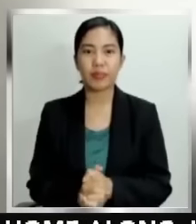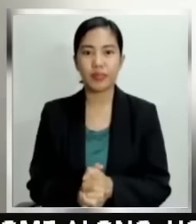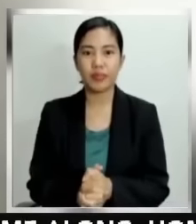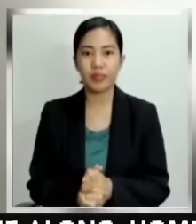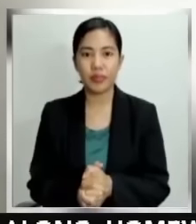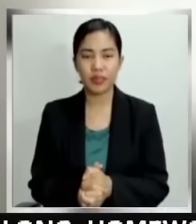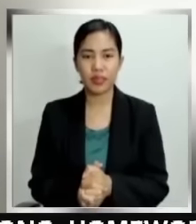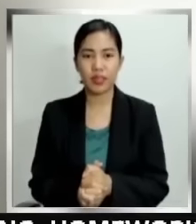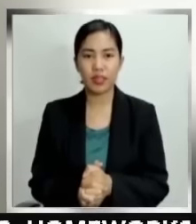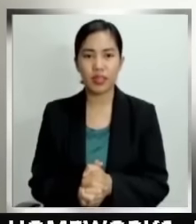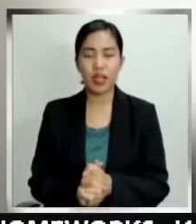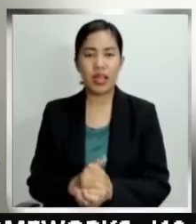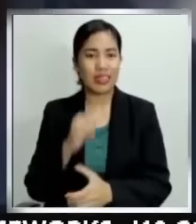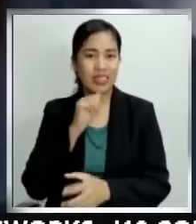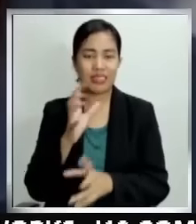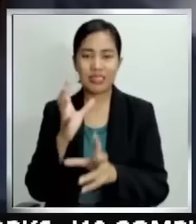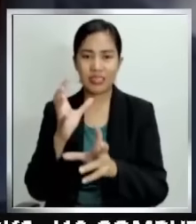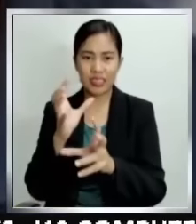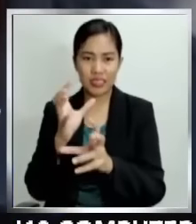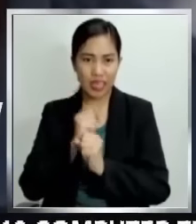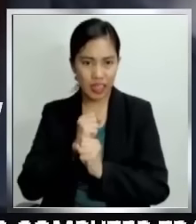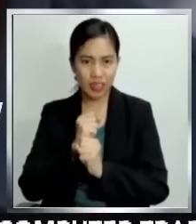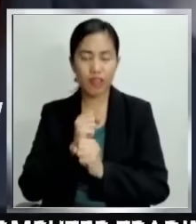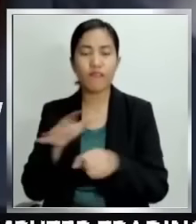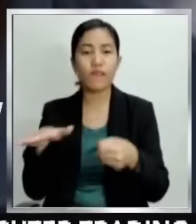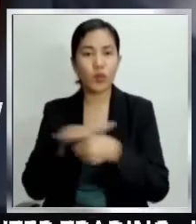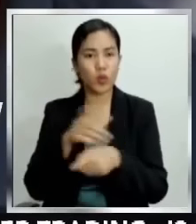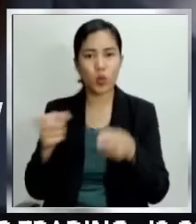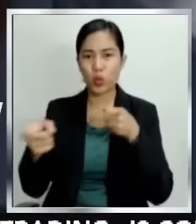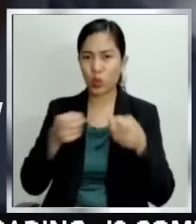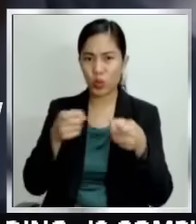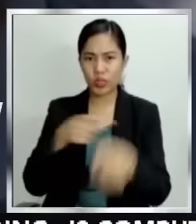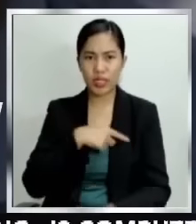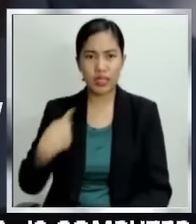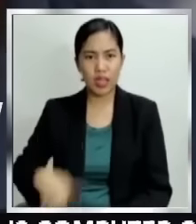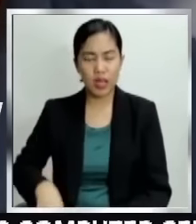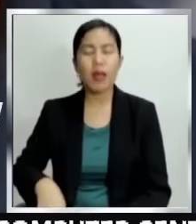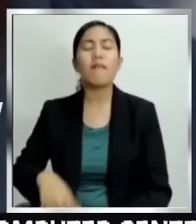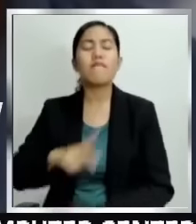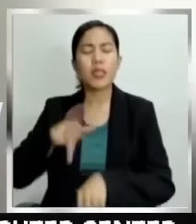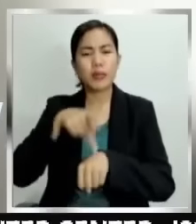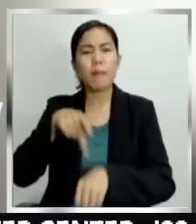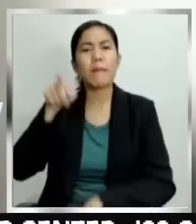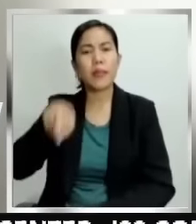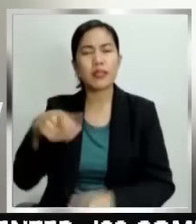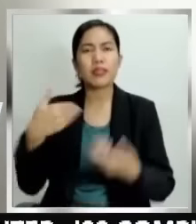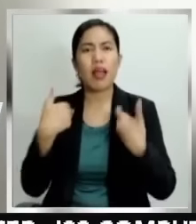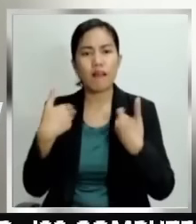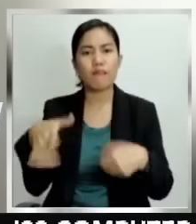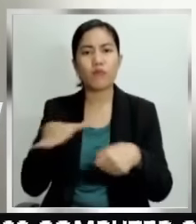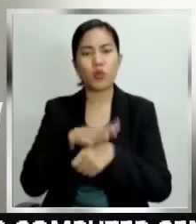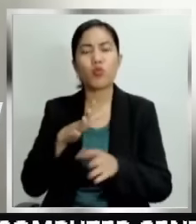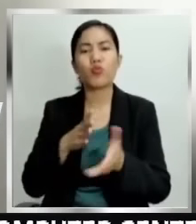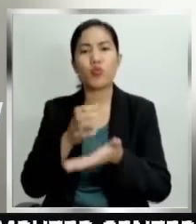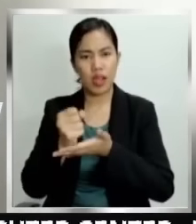control or control. We should have sovereign rights and jurisdiction over that area. If we will not